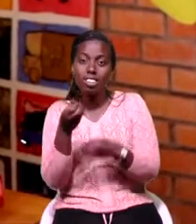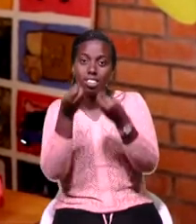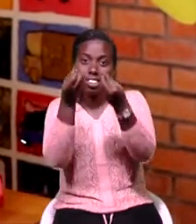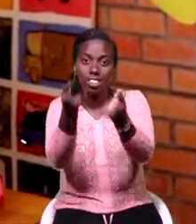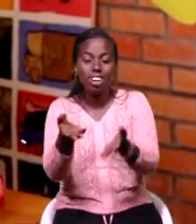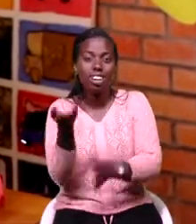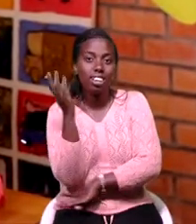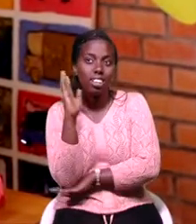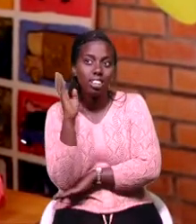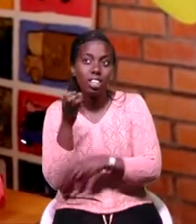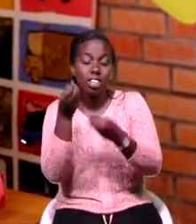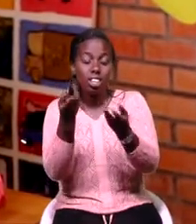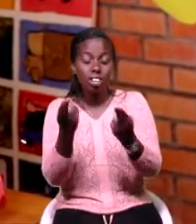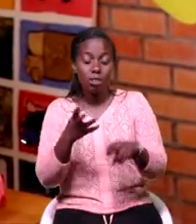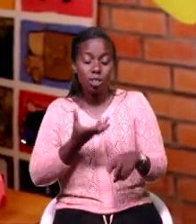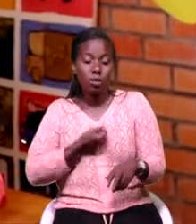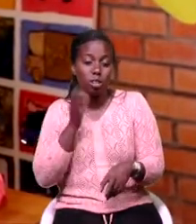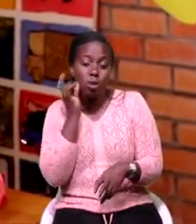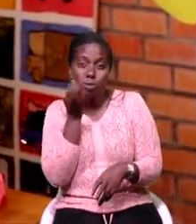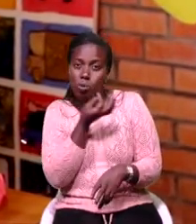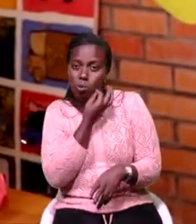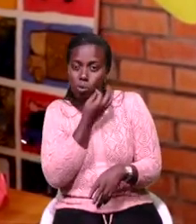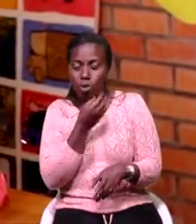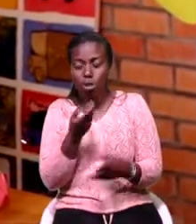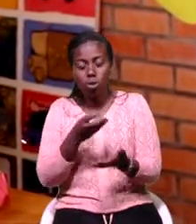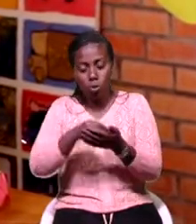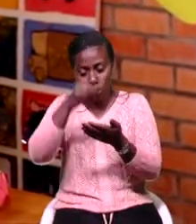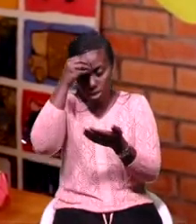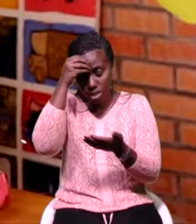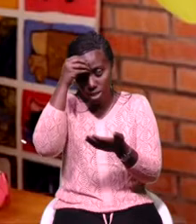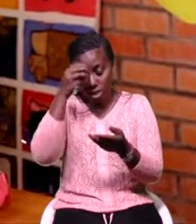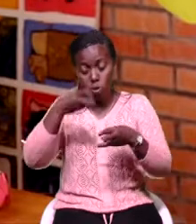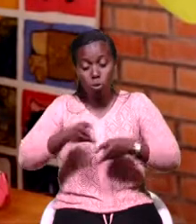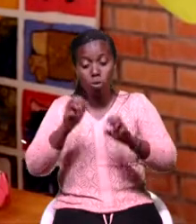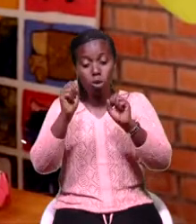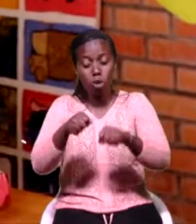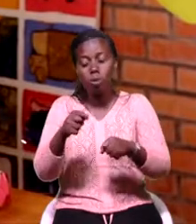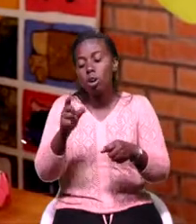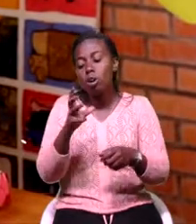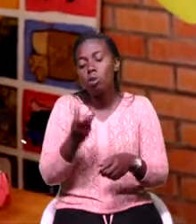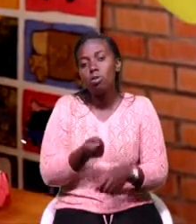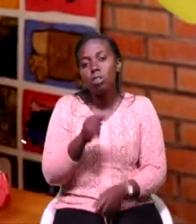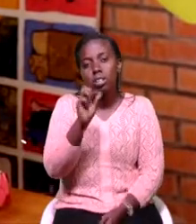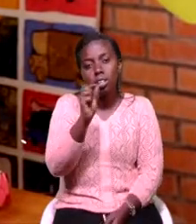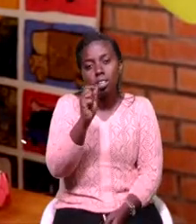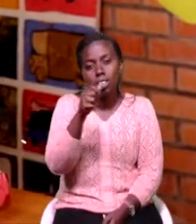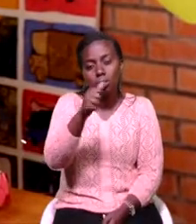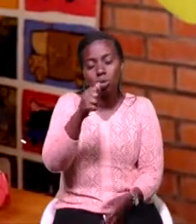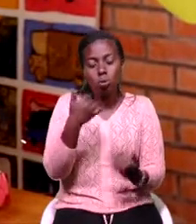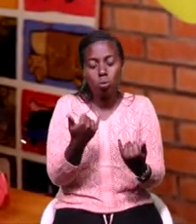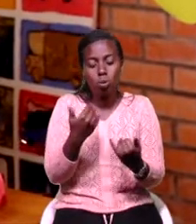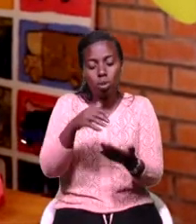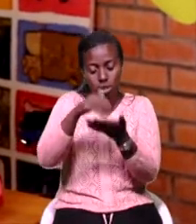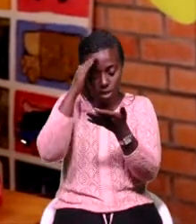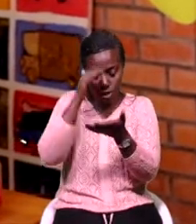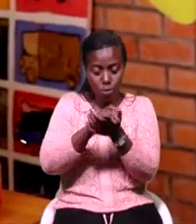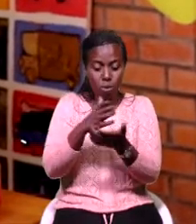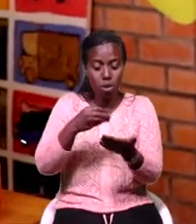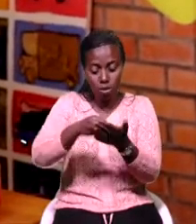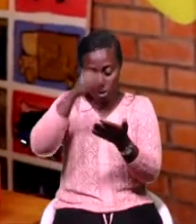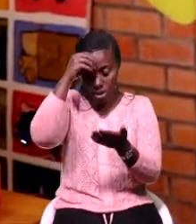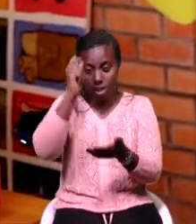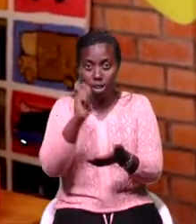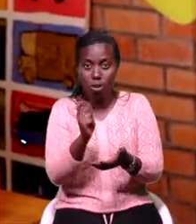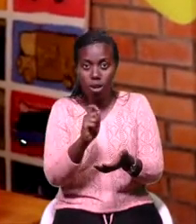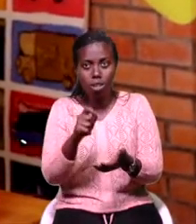igiti gitanga kigira ubuntu kandi nanone twize uburyo ushobora gufata ikaramu yawe nizere ko mugiye kwiga kwandika mu rugo